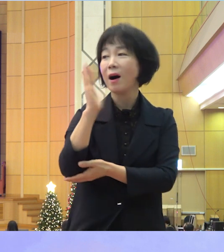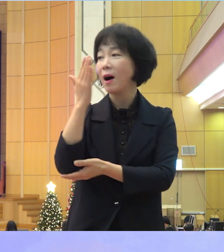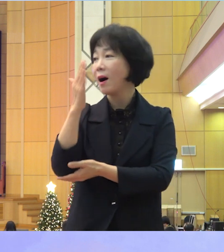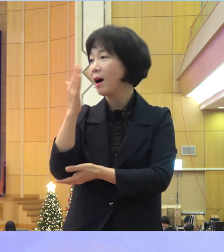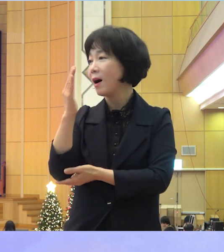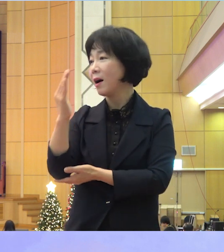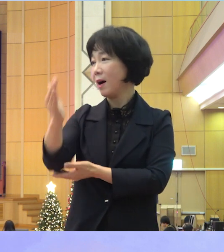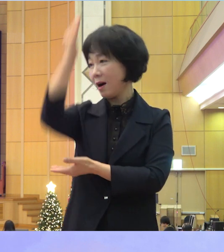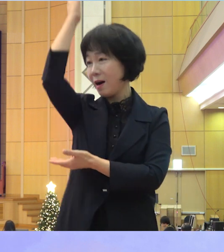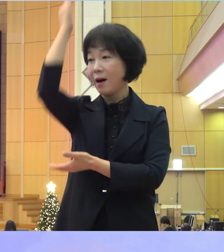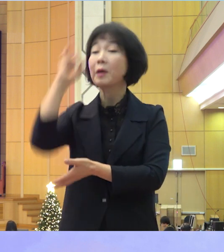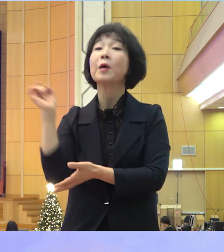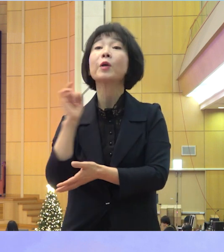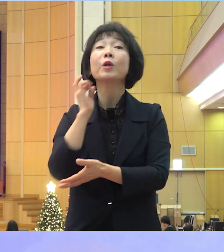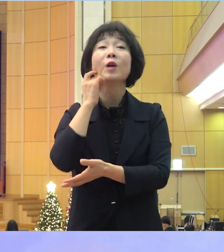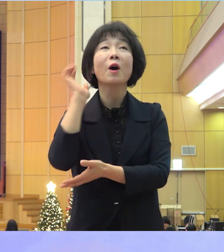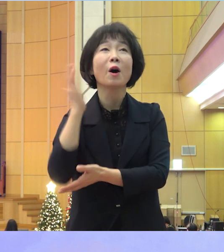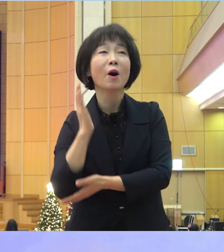영광